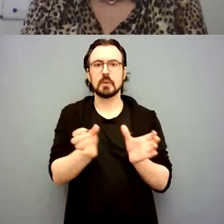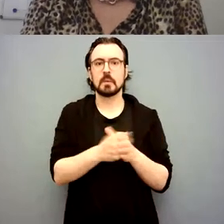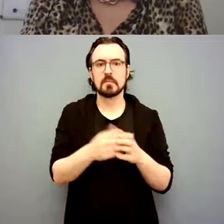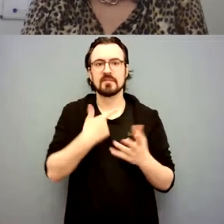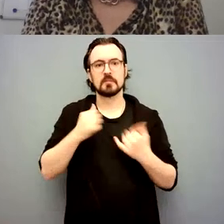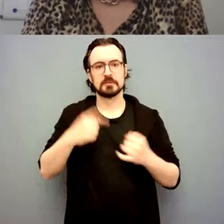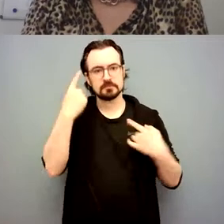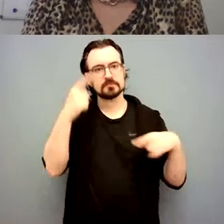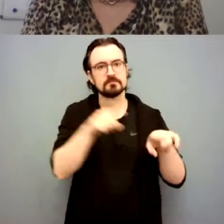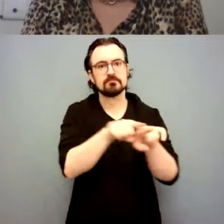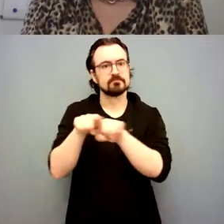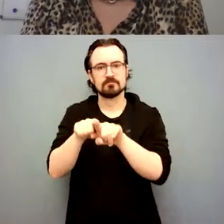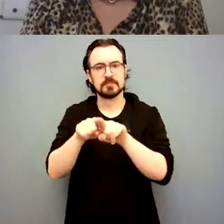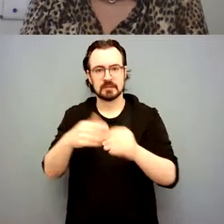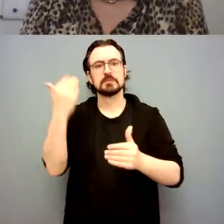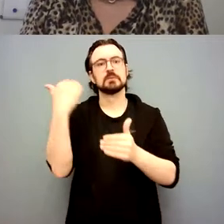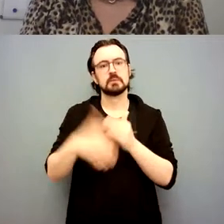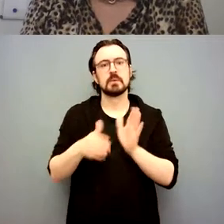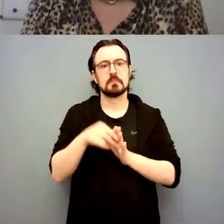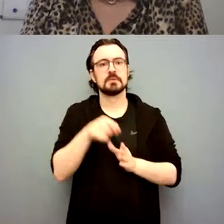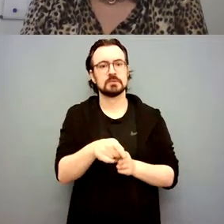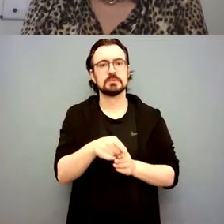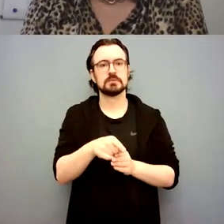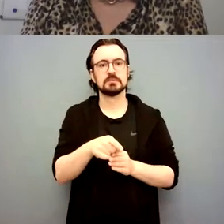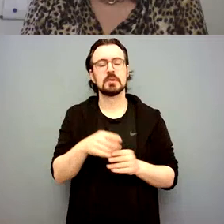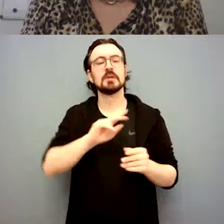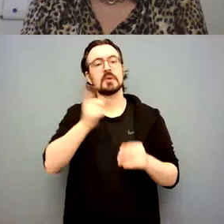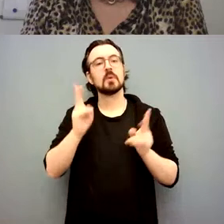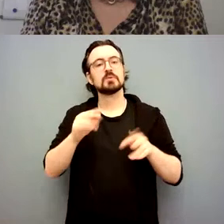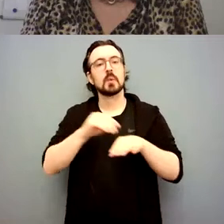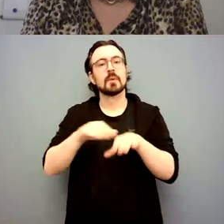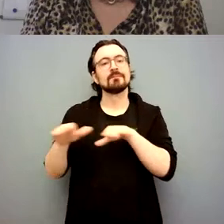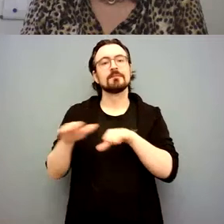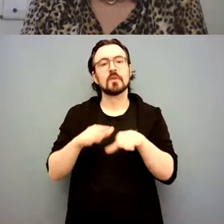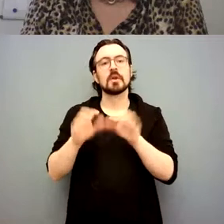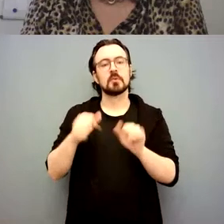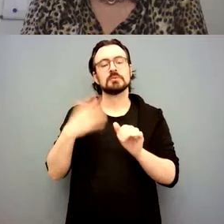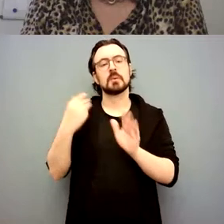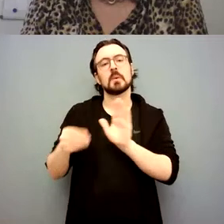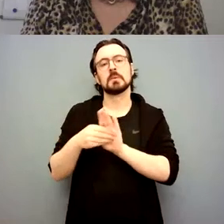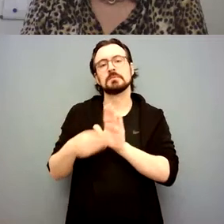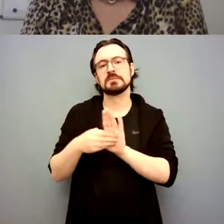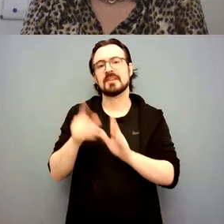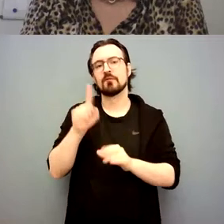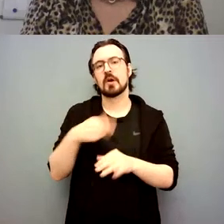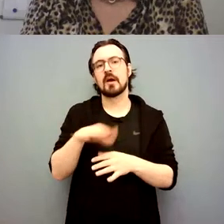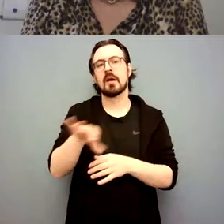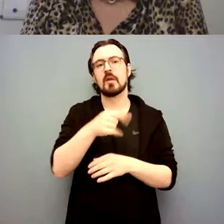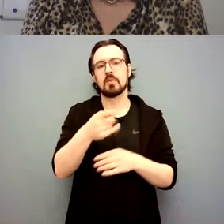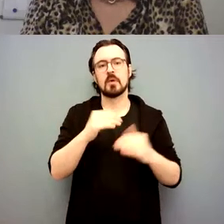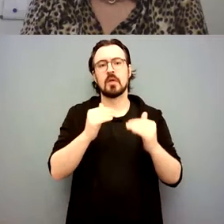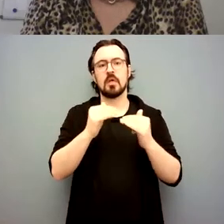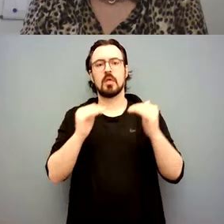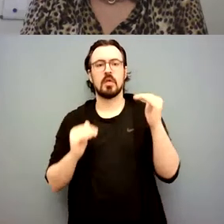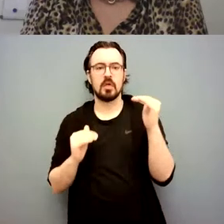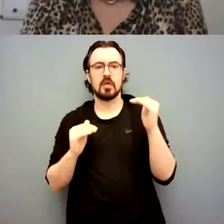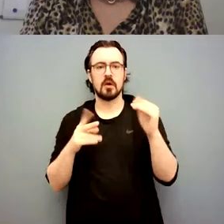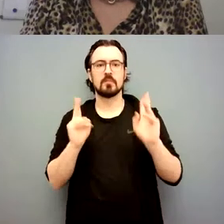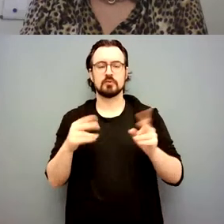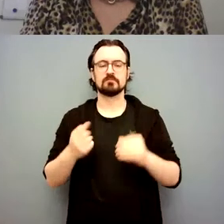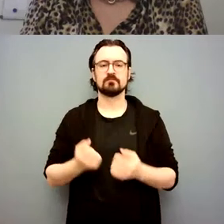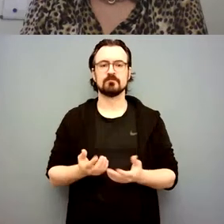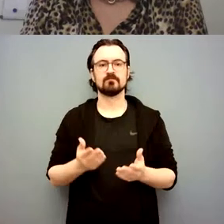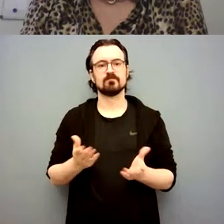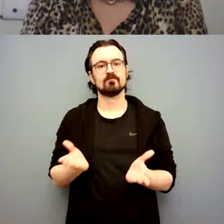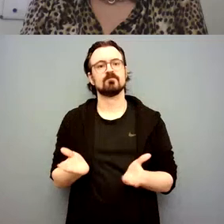om att sluta med. Sen behöver sjukvården kunna kompensera för alla de här ojämlikheterna och rusta sig och då